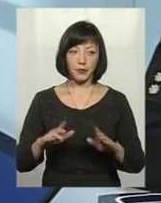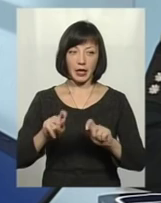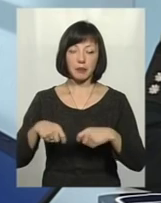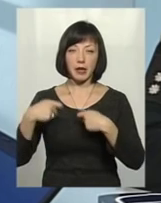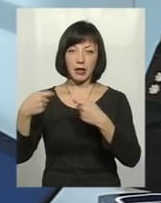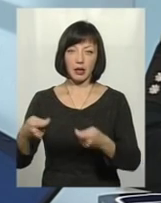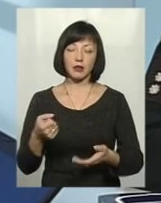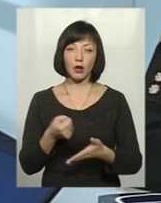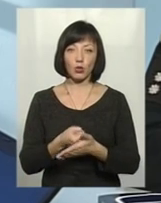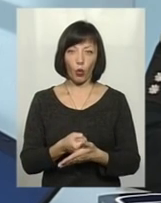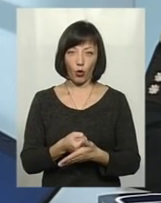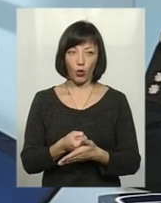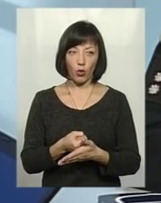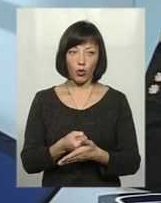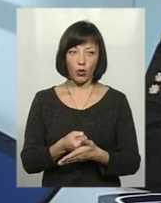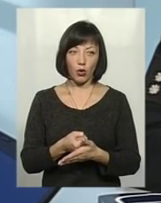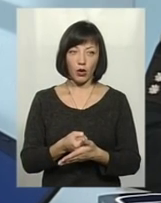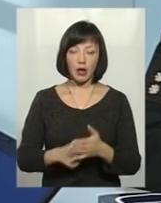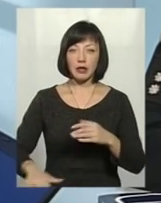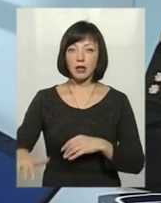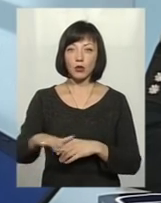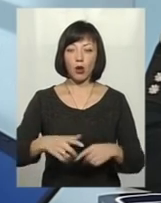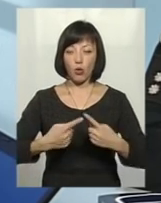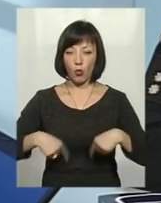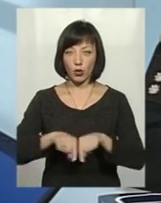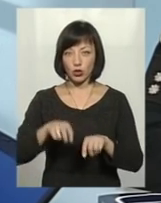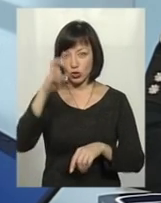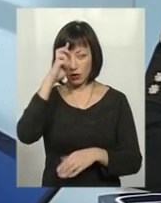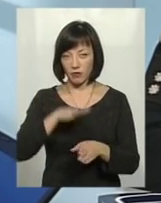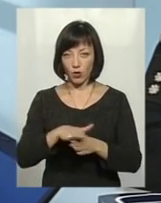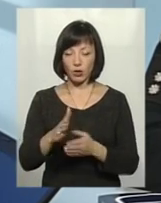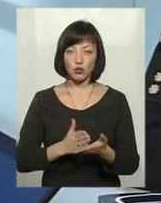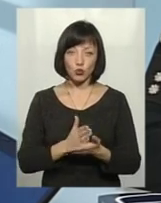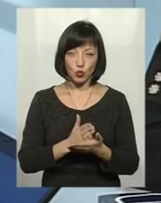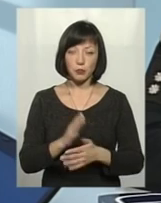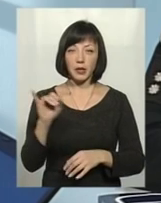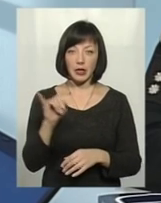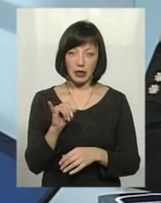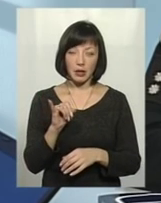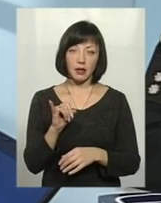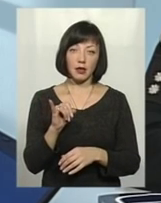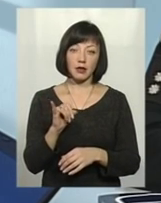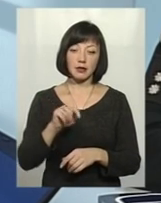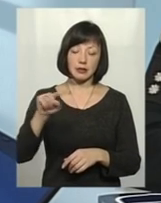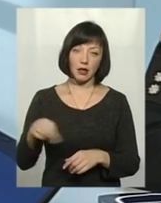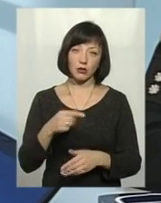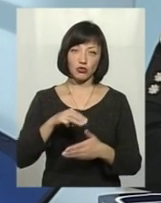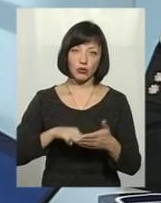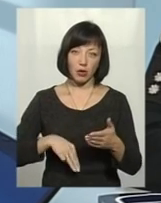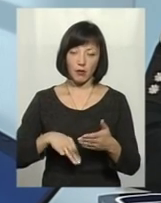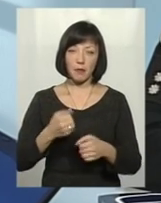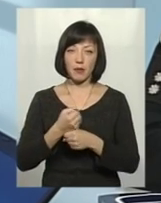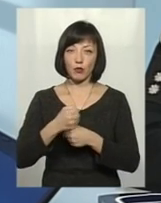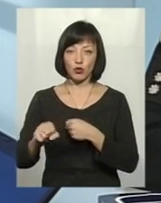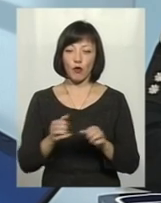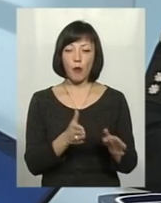передається до відповідного територіального органу Державної виконавчої служби і здійснюється стягнення штрафу в